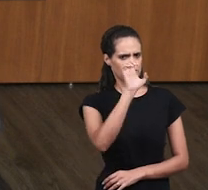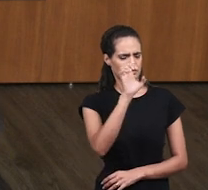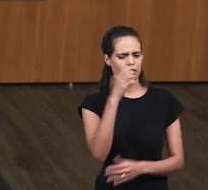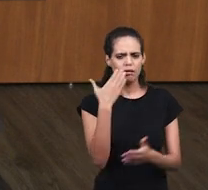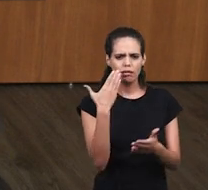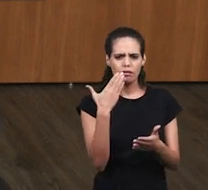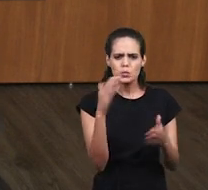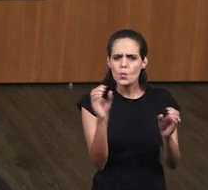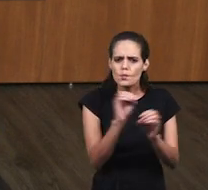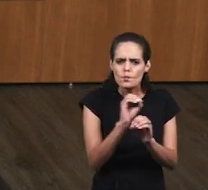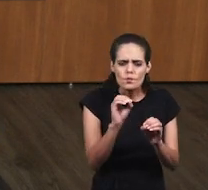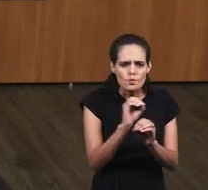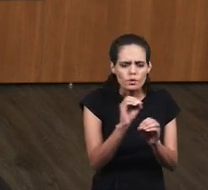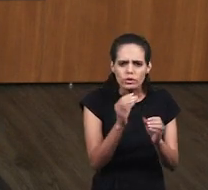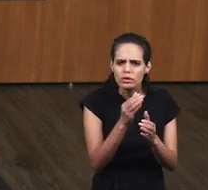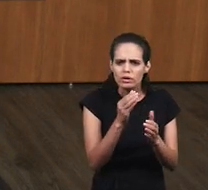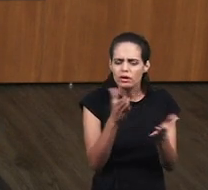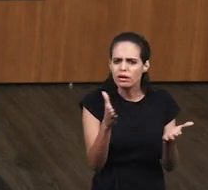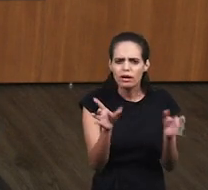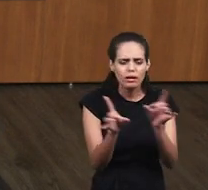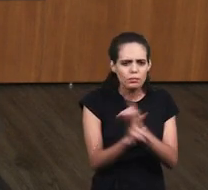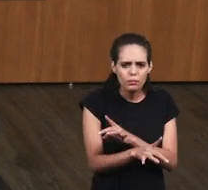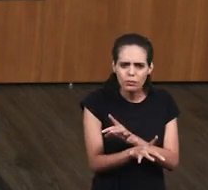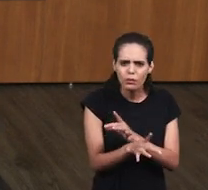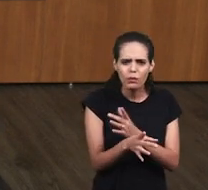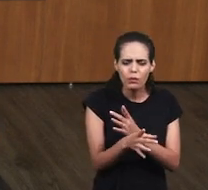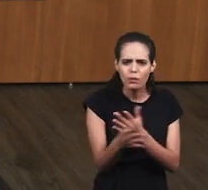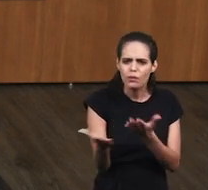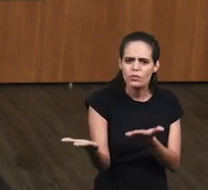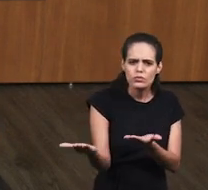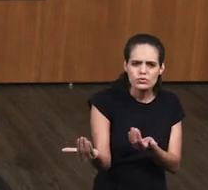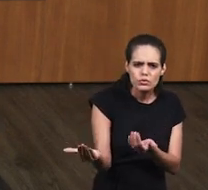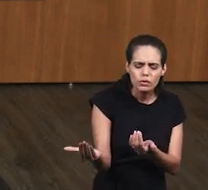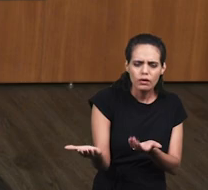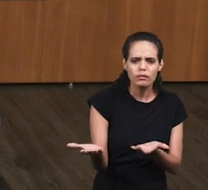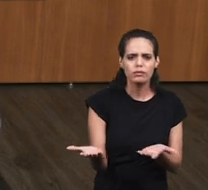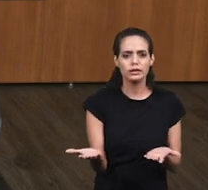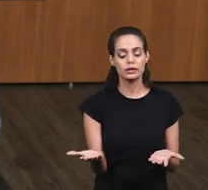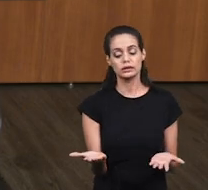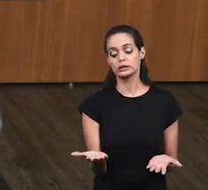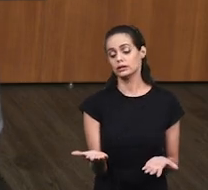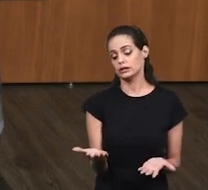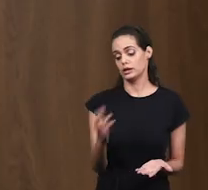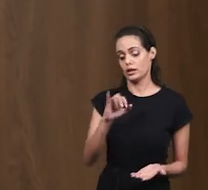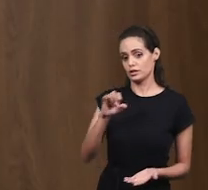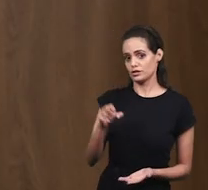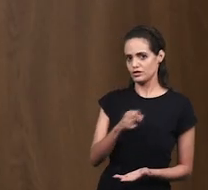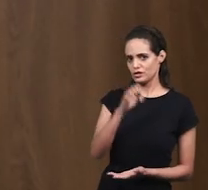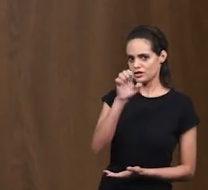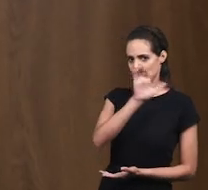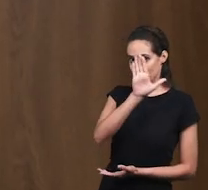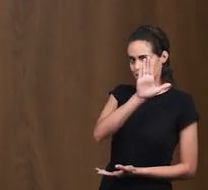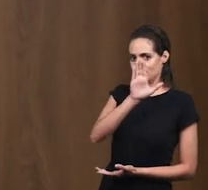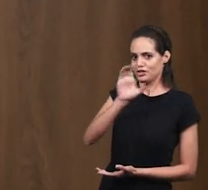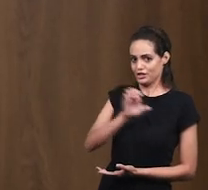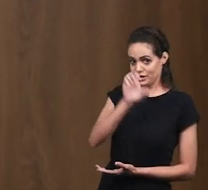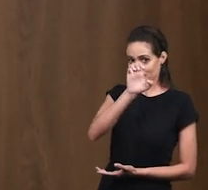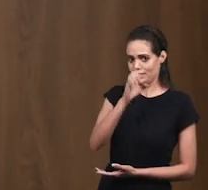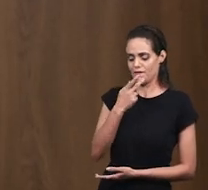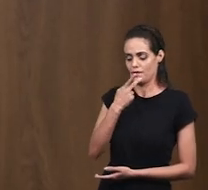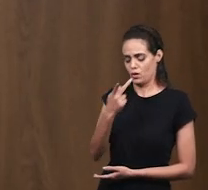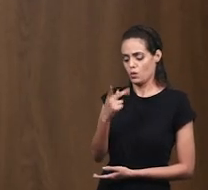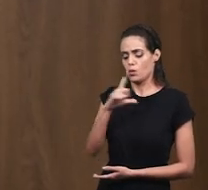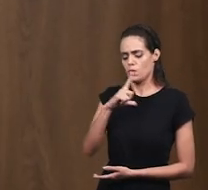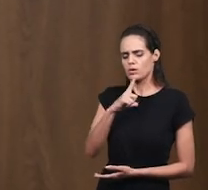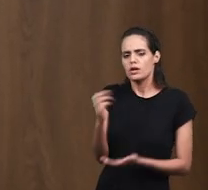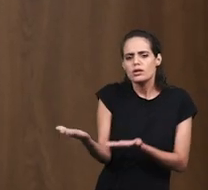d'enfant? Il n'a plus personne. Ésaïe répond, il y a le plus jeune. Il est